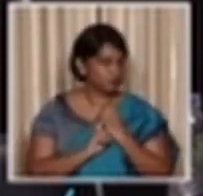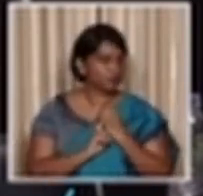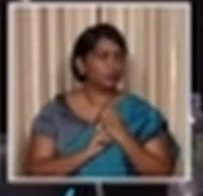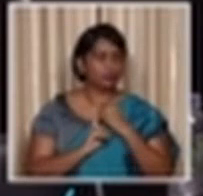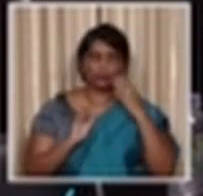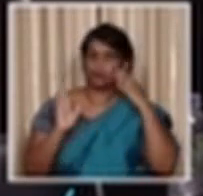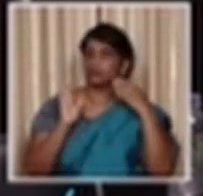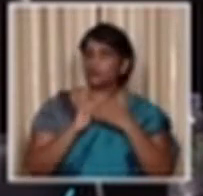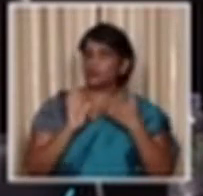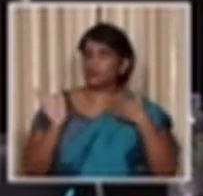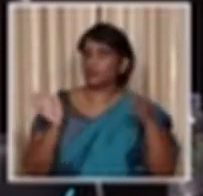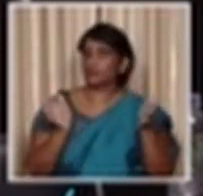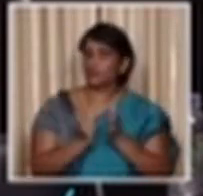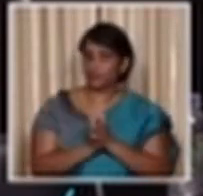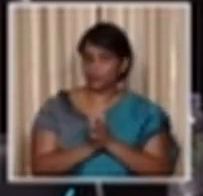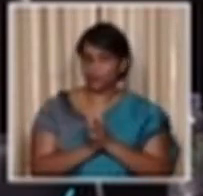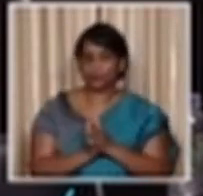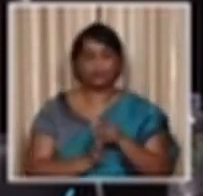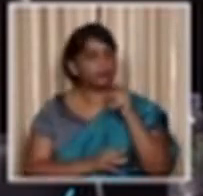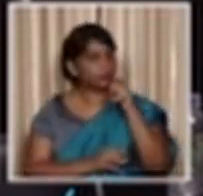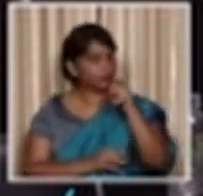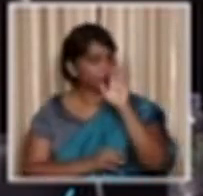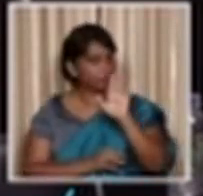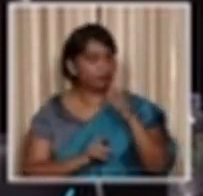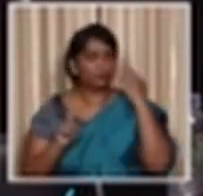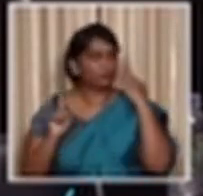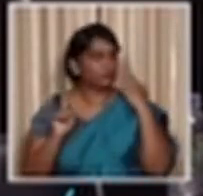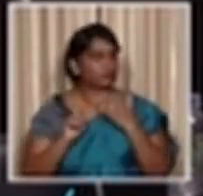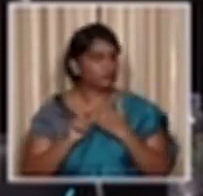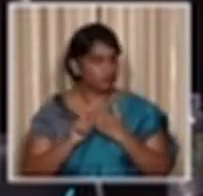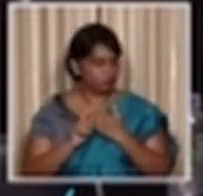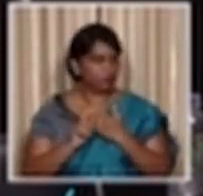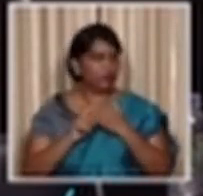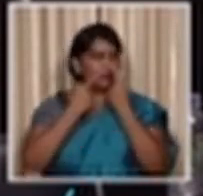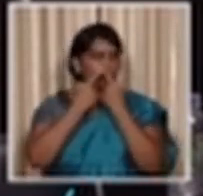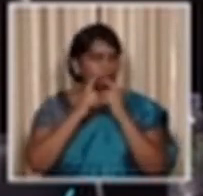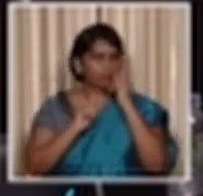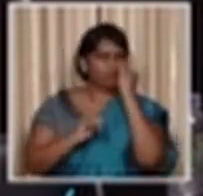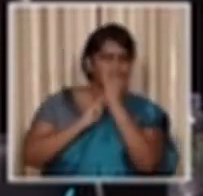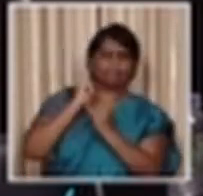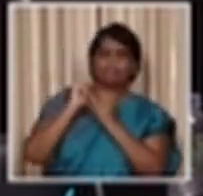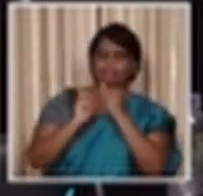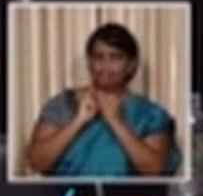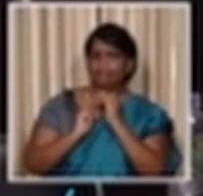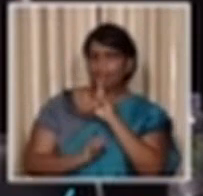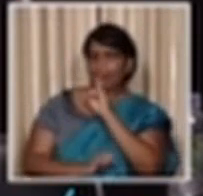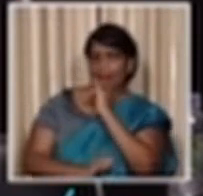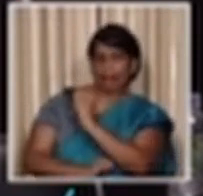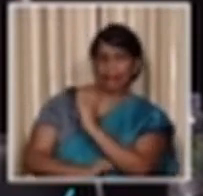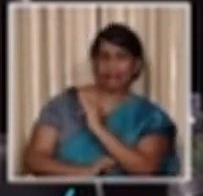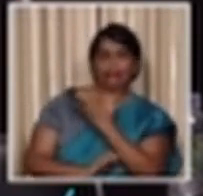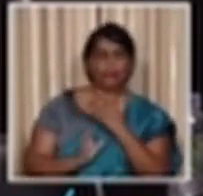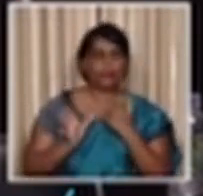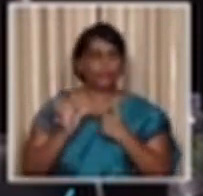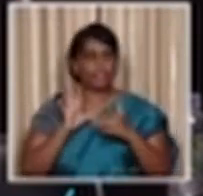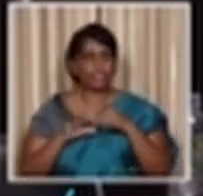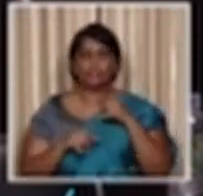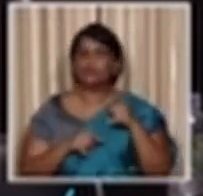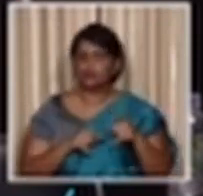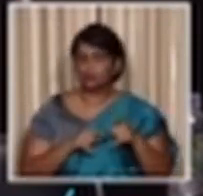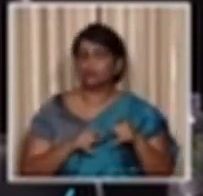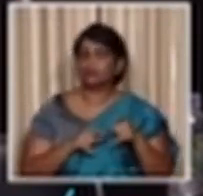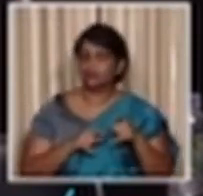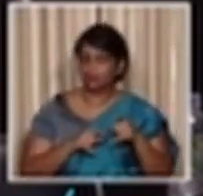පසුබිම එක්ක ඔබතුමාට මේ පිළිබඳව විවිධ චෝදනා එන්න පුළුවන් මේ සත්තුන්ව යම්කිසි